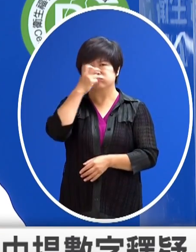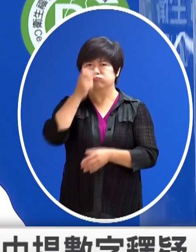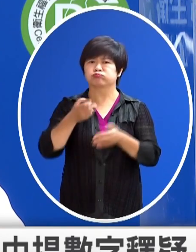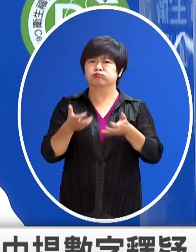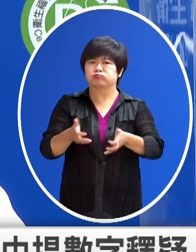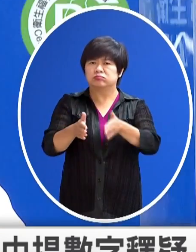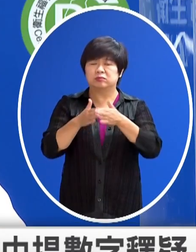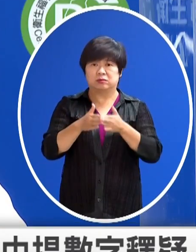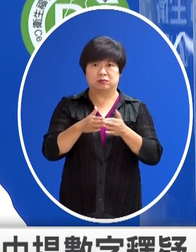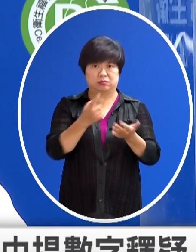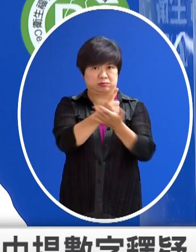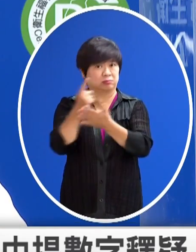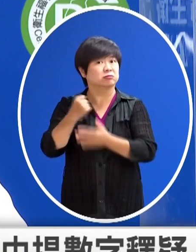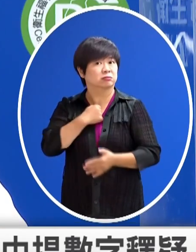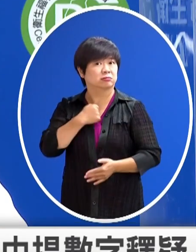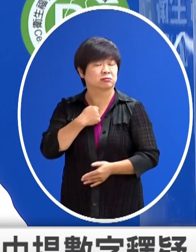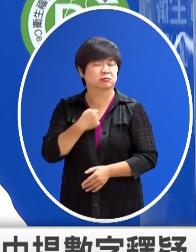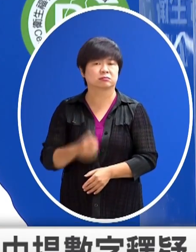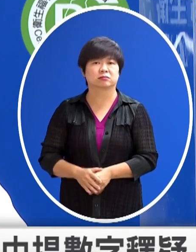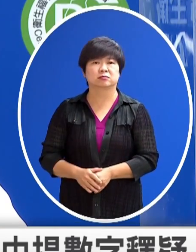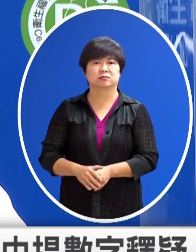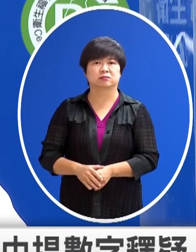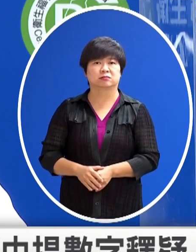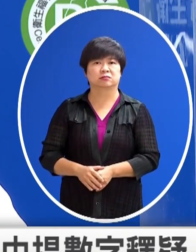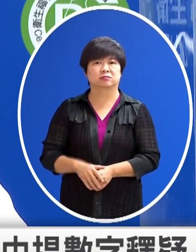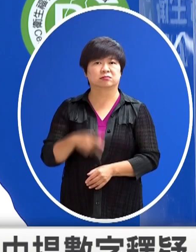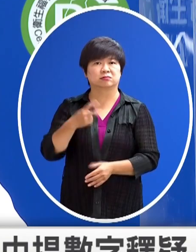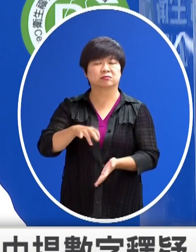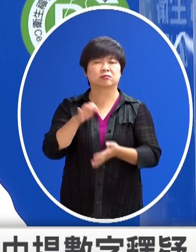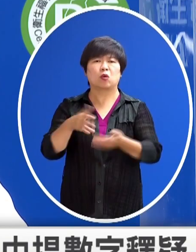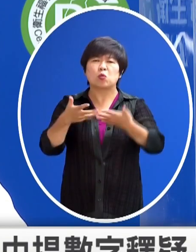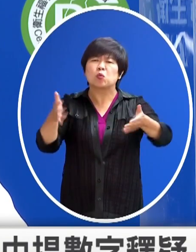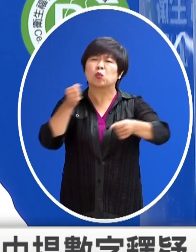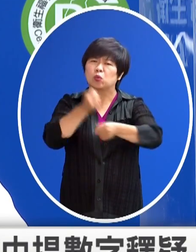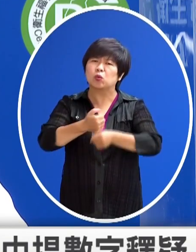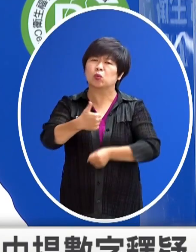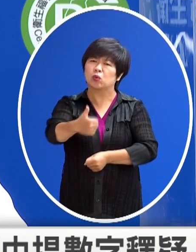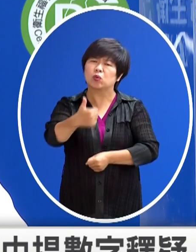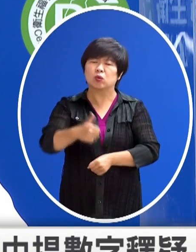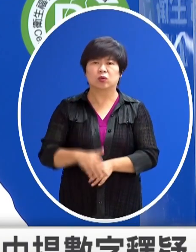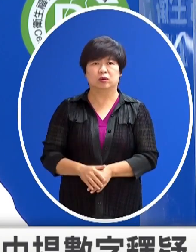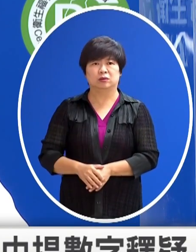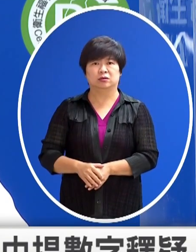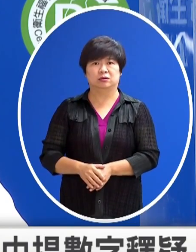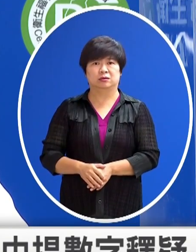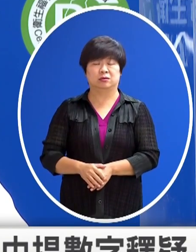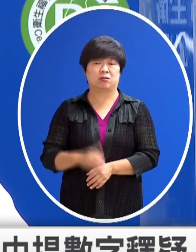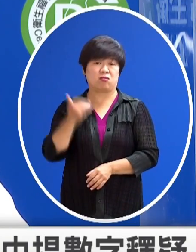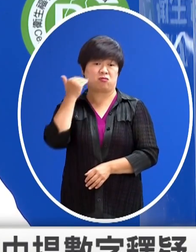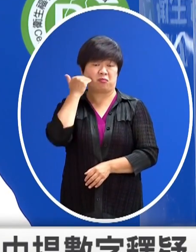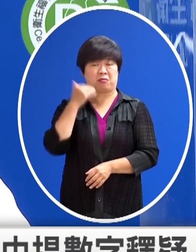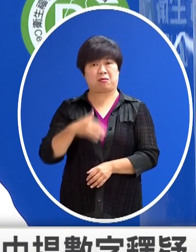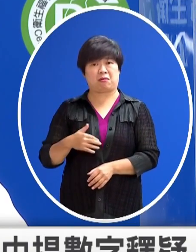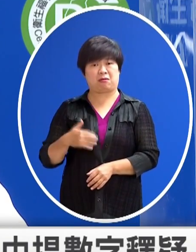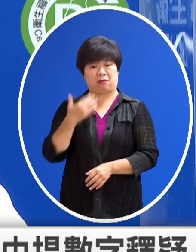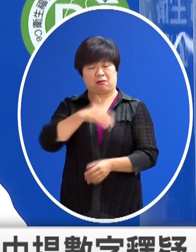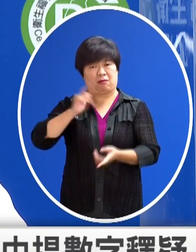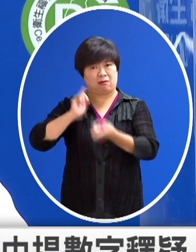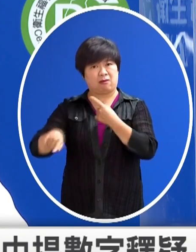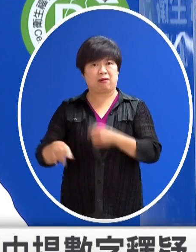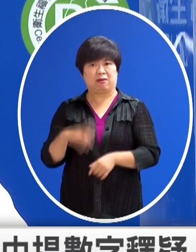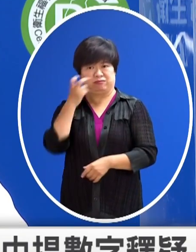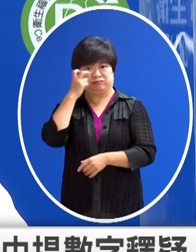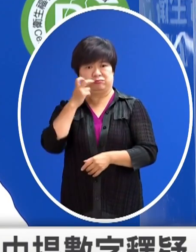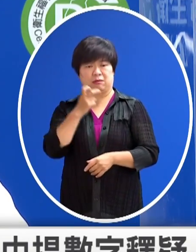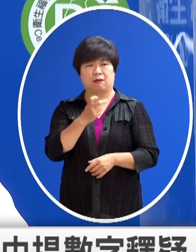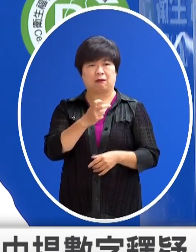然大众都明白了。好，可是大家讲说那就多做一些吧。好，既然有症状的筛，那无症状也都